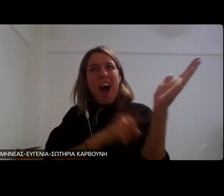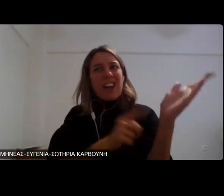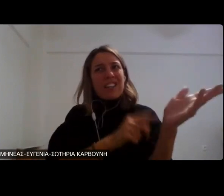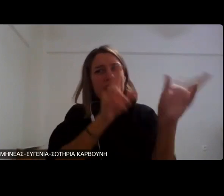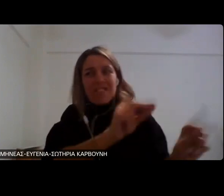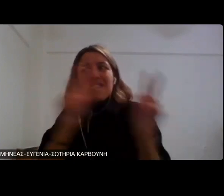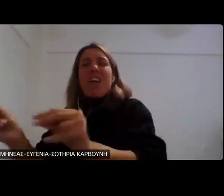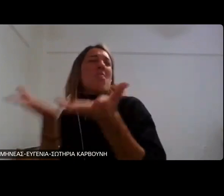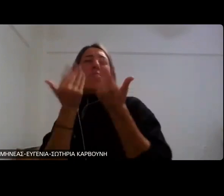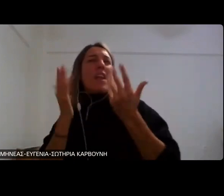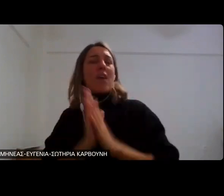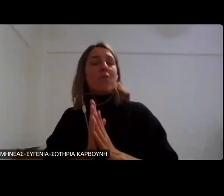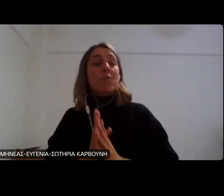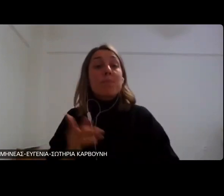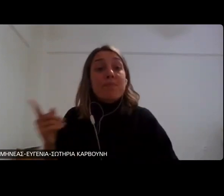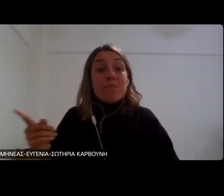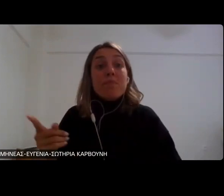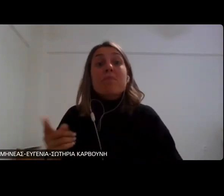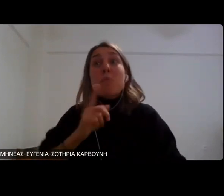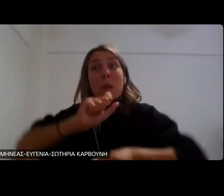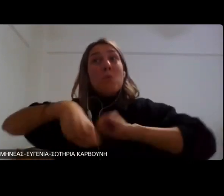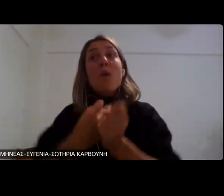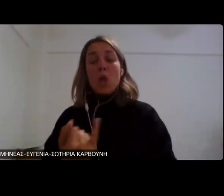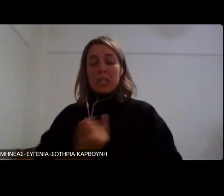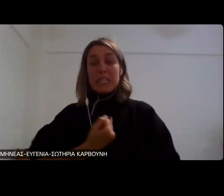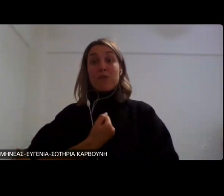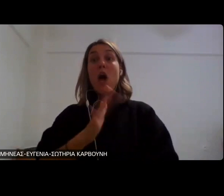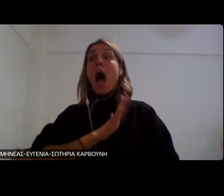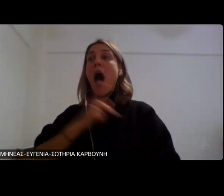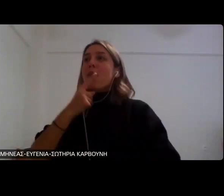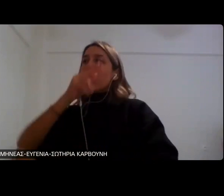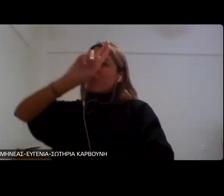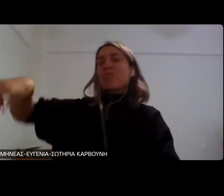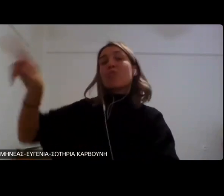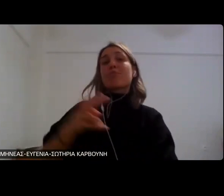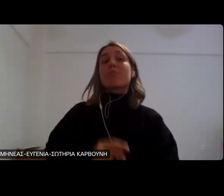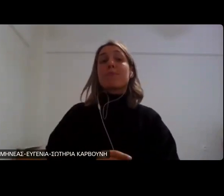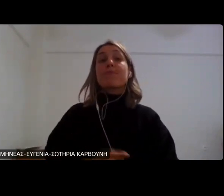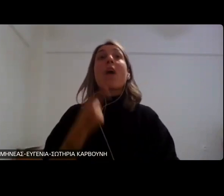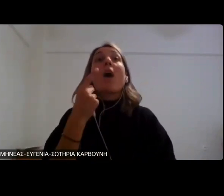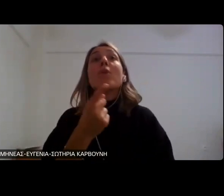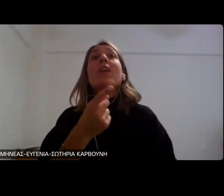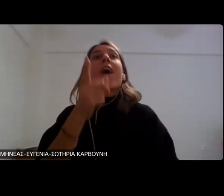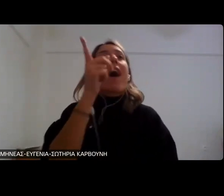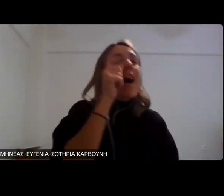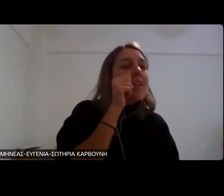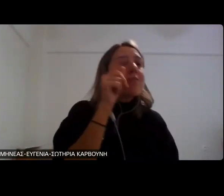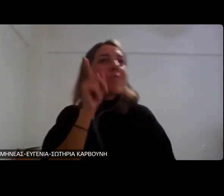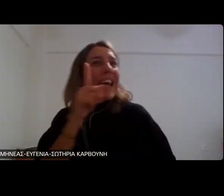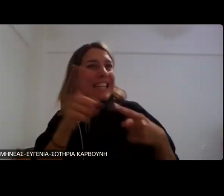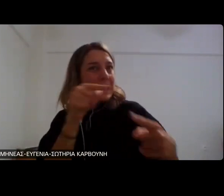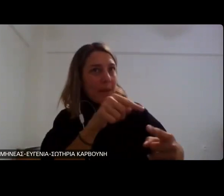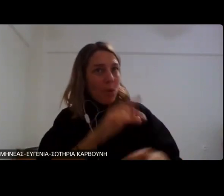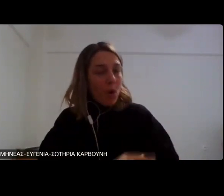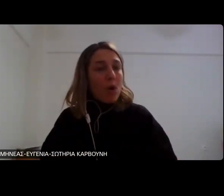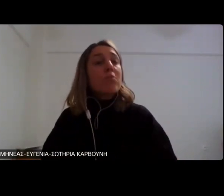μειωτικές λέξεις που χρησιμοποιούνται για να τους αφαιρέσουν την ανθρώπινη ταυτότητα. Το γραμματικό γένος και το πώς το χρησιμοποιούμε διαιωνίζει αυτή την άνηση